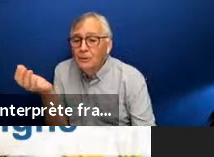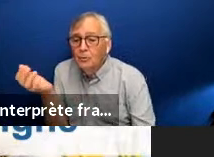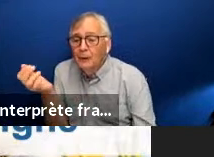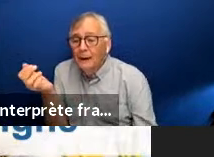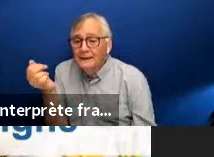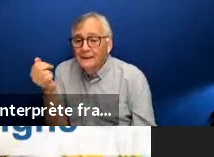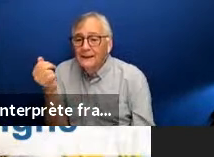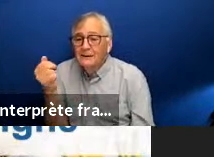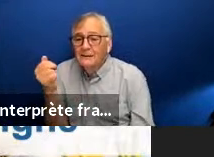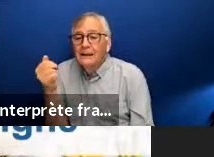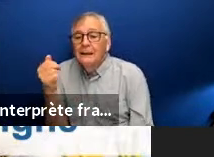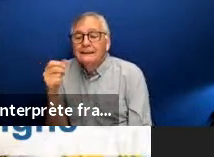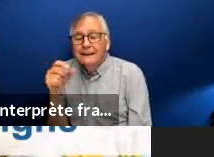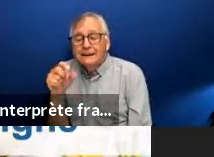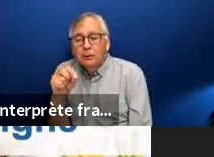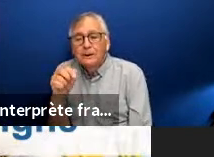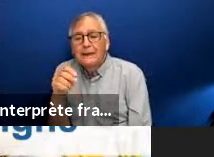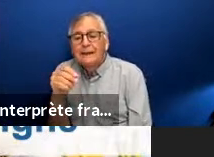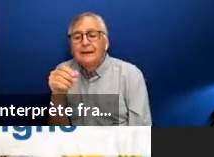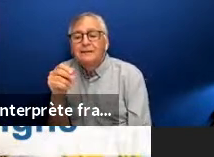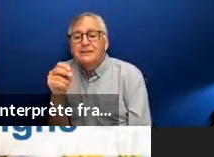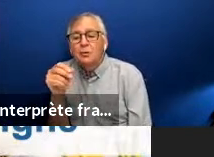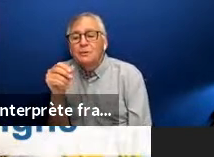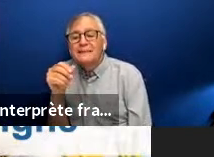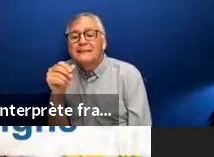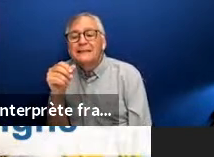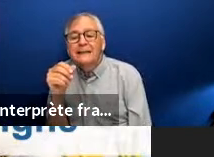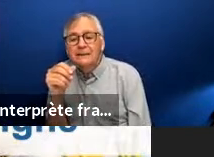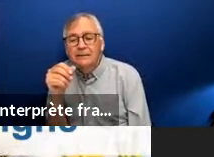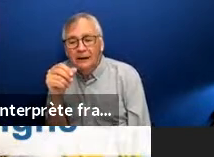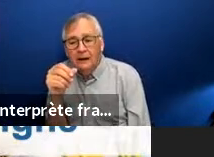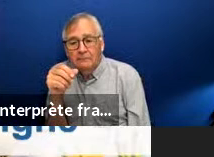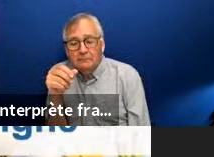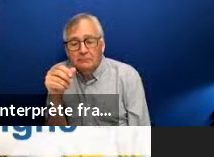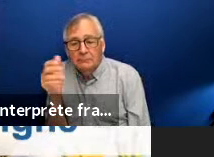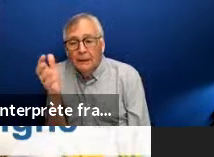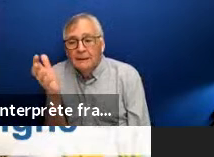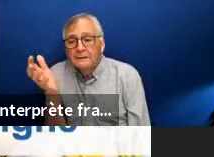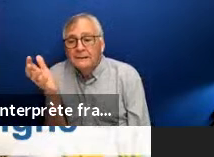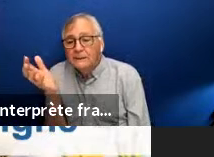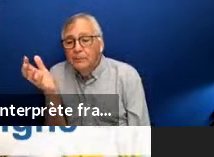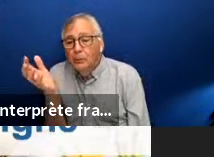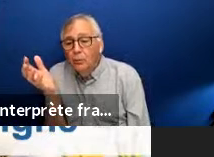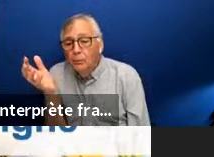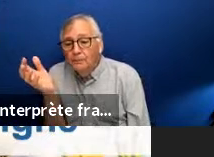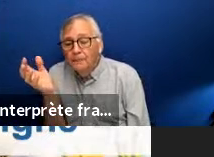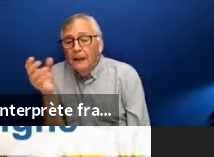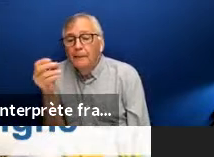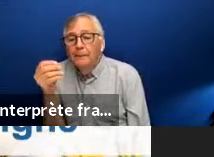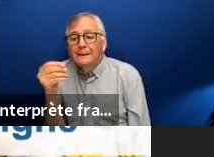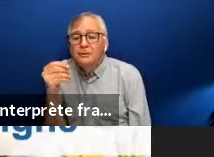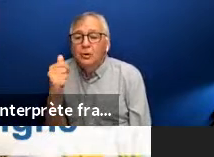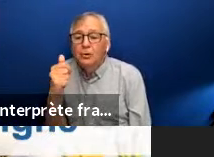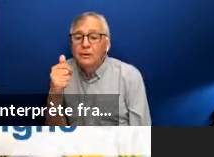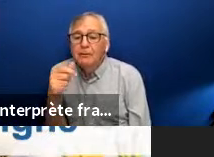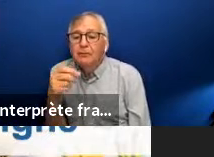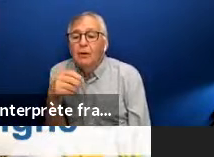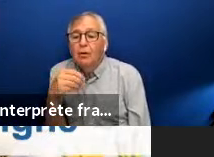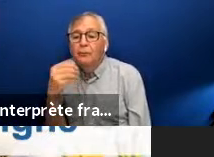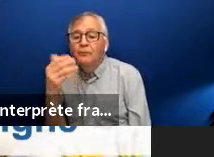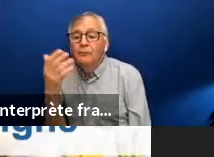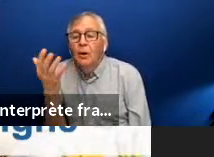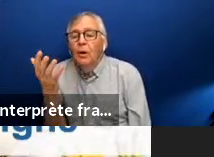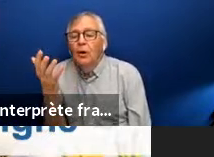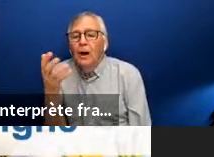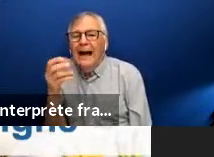sourdes ou malentendantes, ça se peut qu'il y ait des façons de signer différentes. Ça se peut parce que, dans le